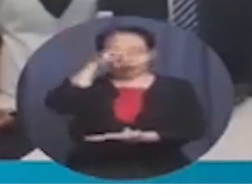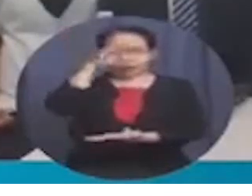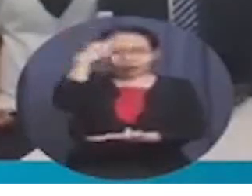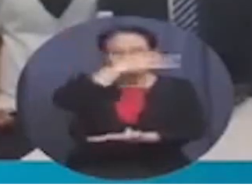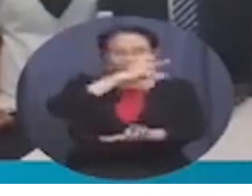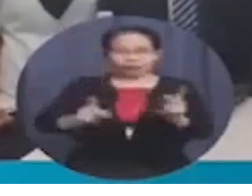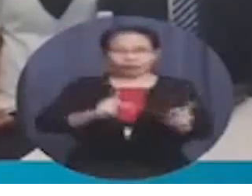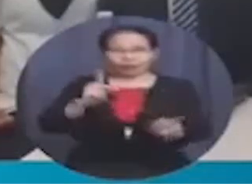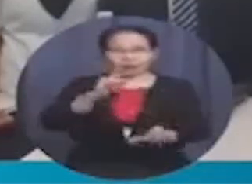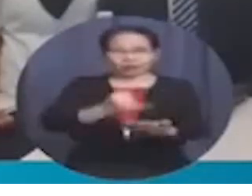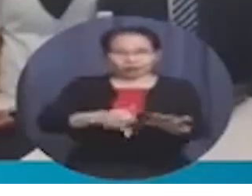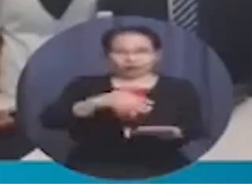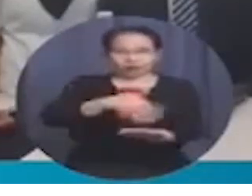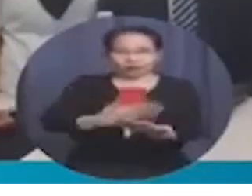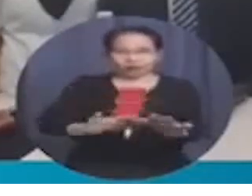eh. Ma?